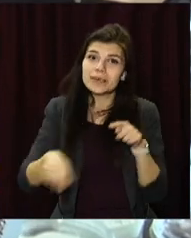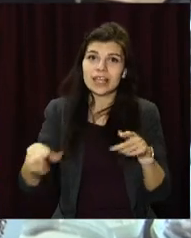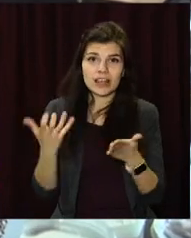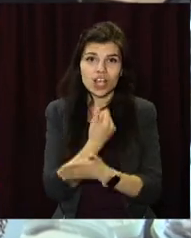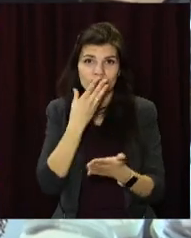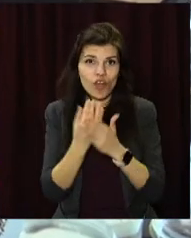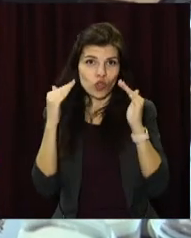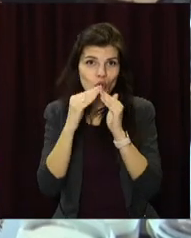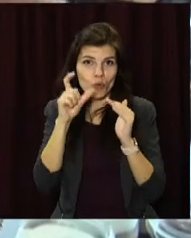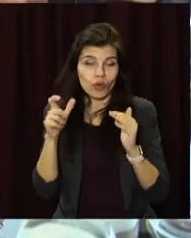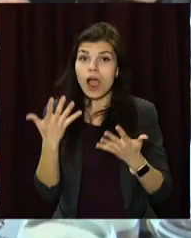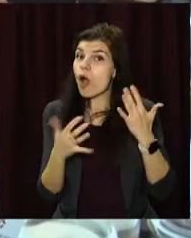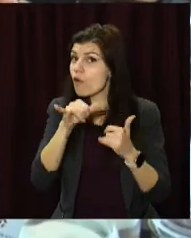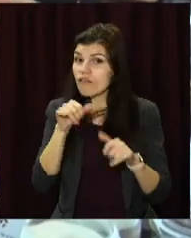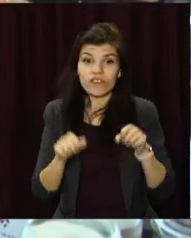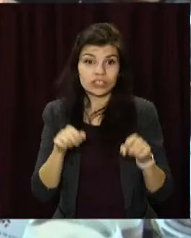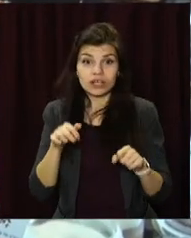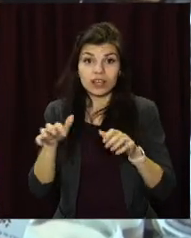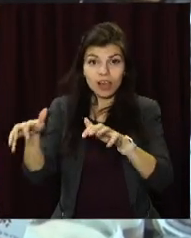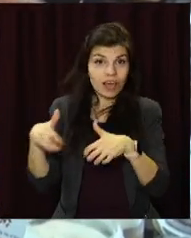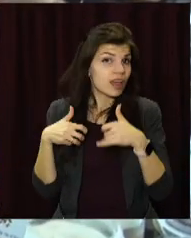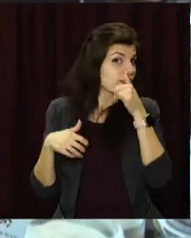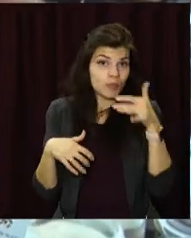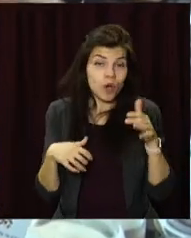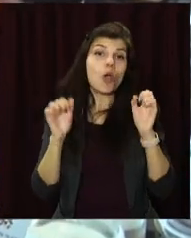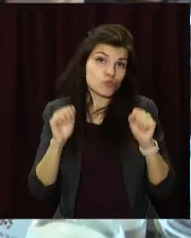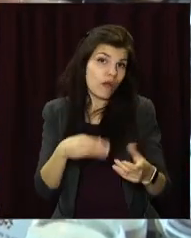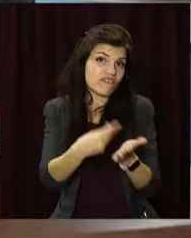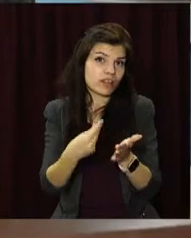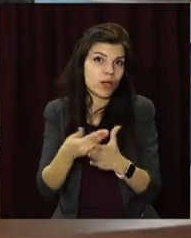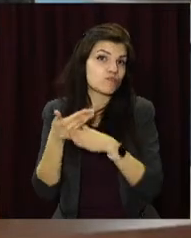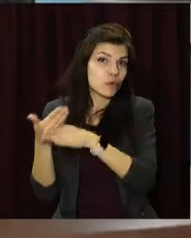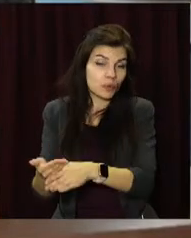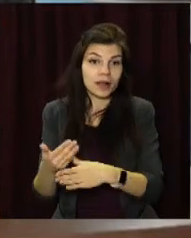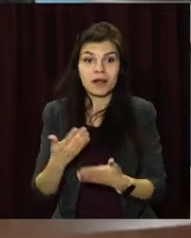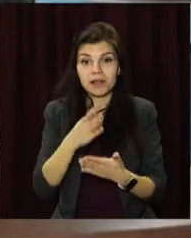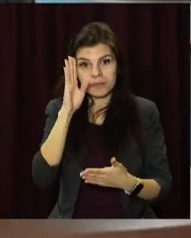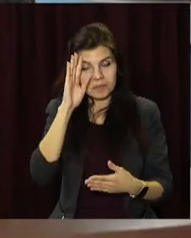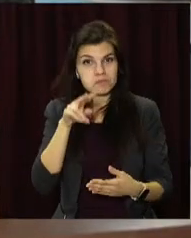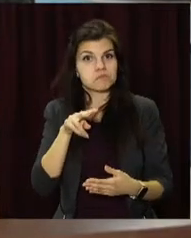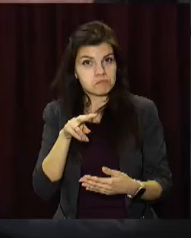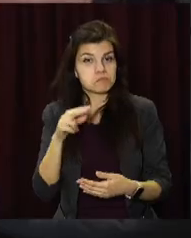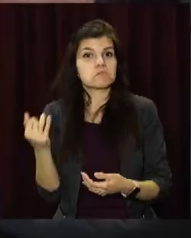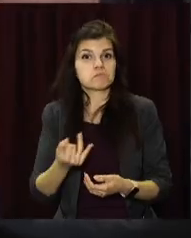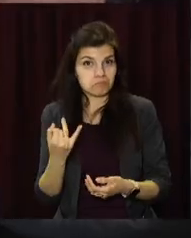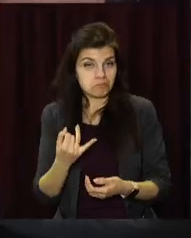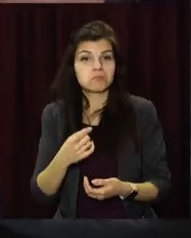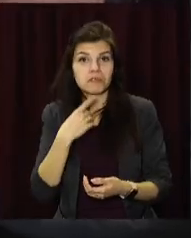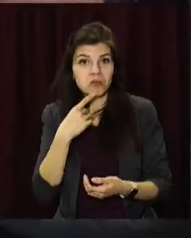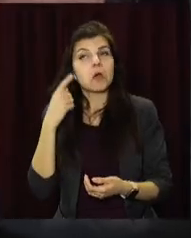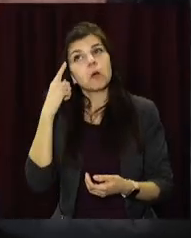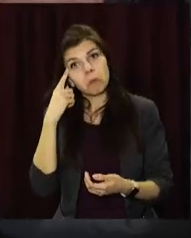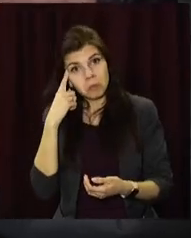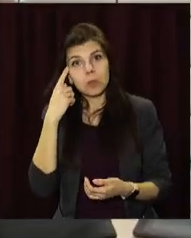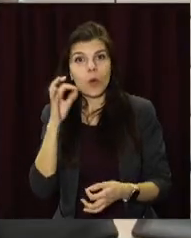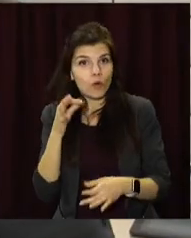свій дім. Якщо немає можливості взяти тварину додому, можна допомогти фінансово. Віталія така ініціатива зацікавила. Каже, замислився